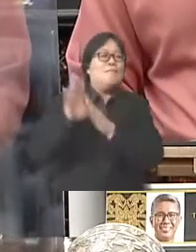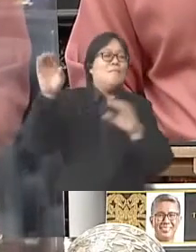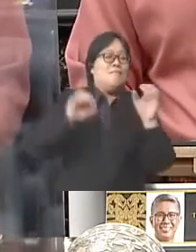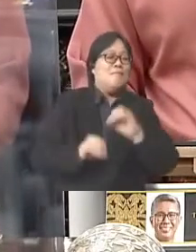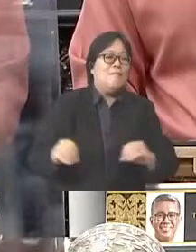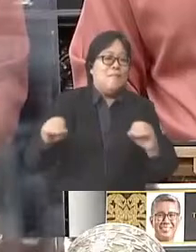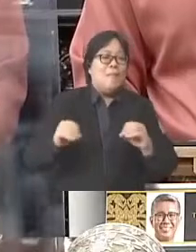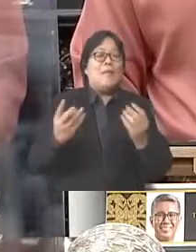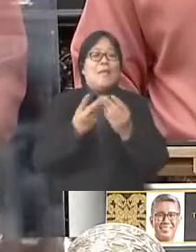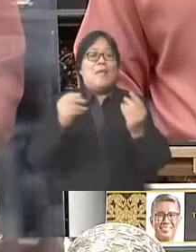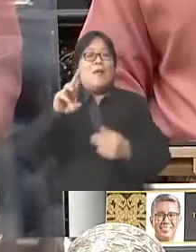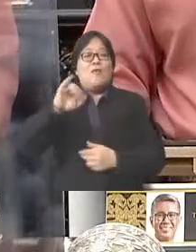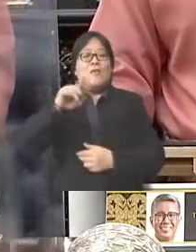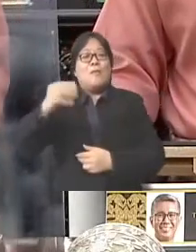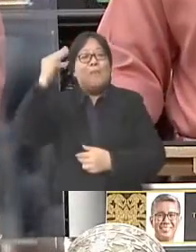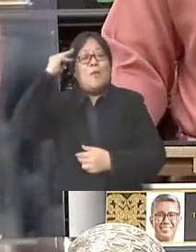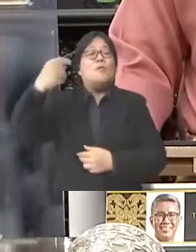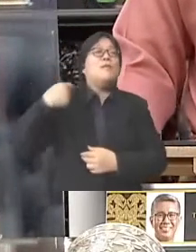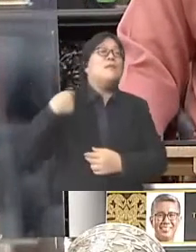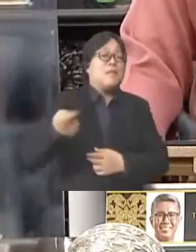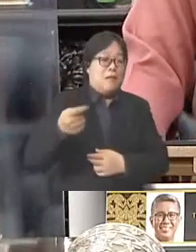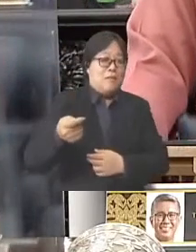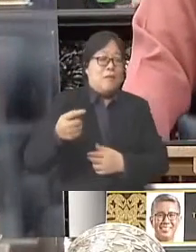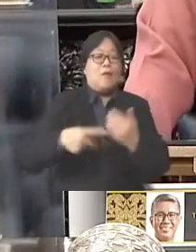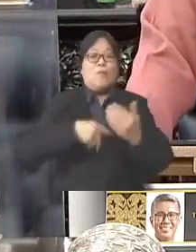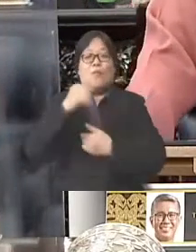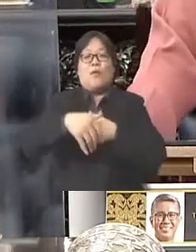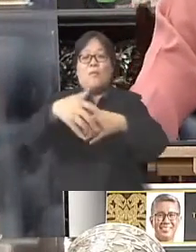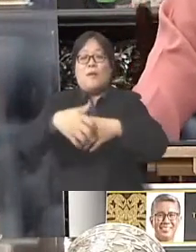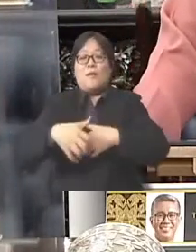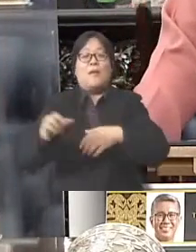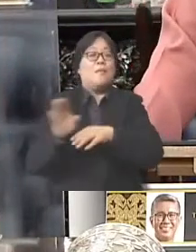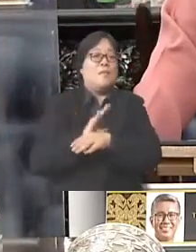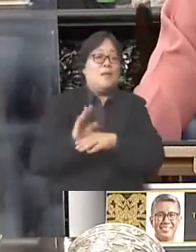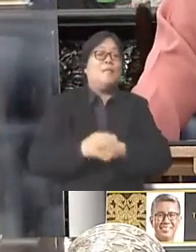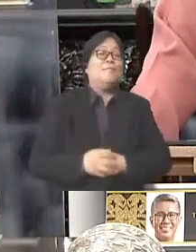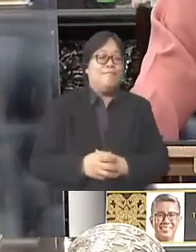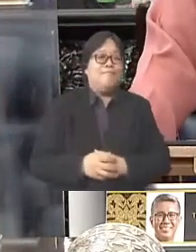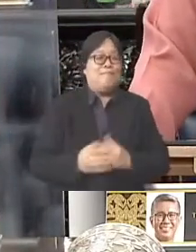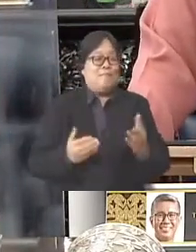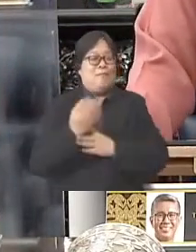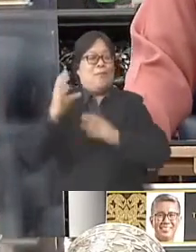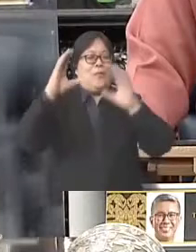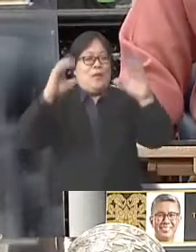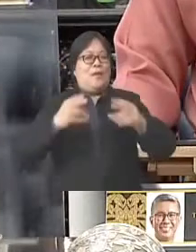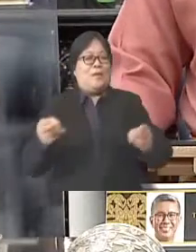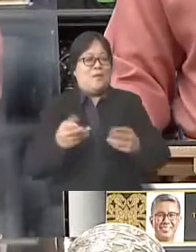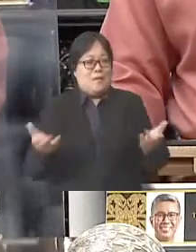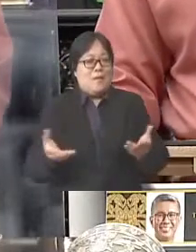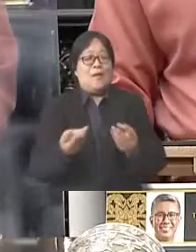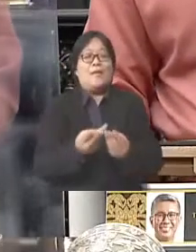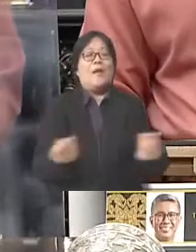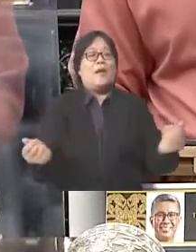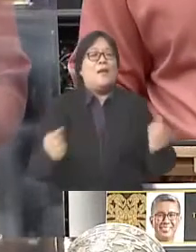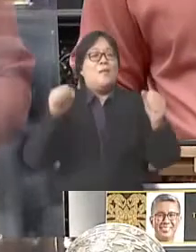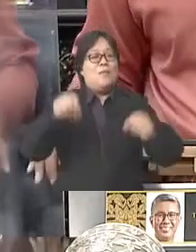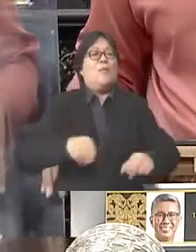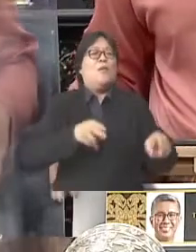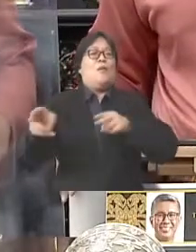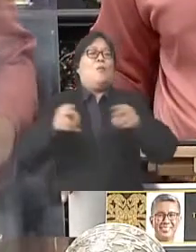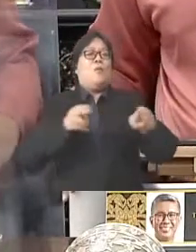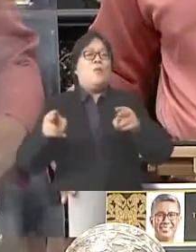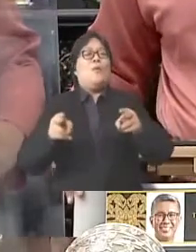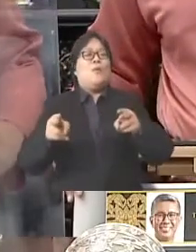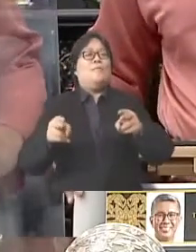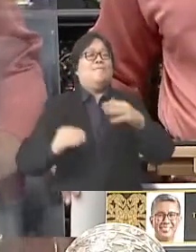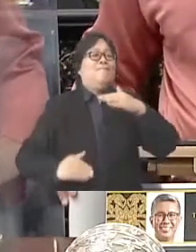Raja Ampat ketua dan tanah Riza Melayu disewakan bagi Project pertanian atau kenyataan lalu inisiatif ini tanah-tanah tersebut juga dapat diuruskan